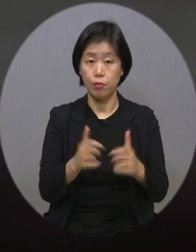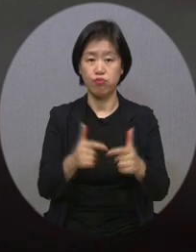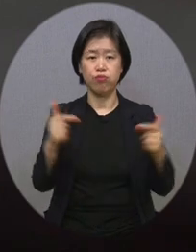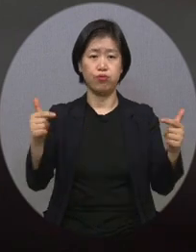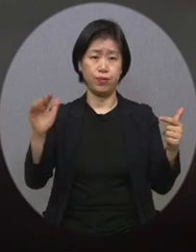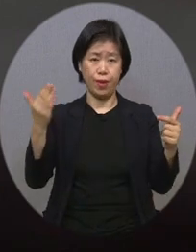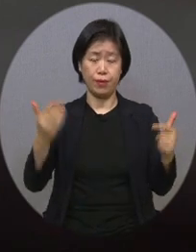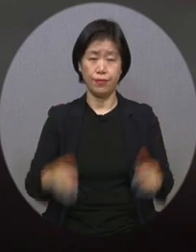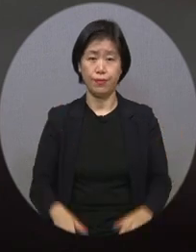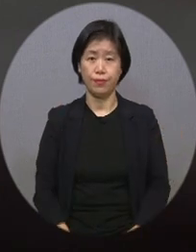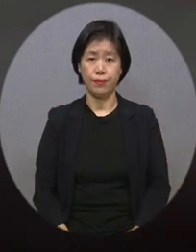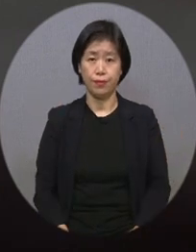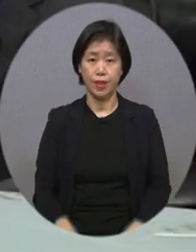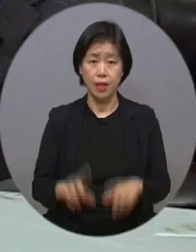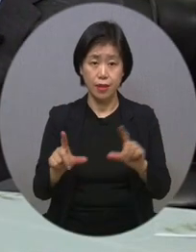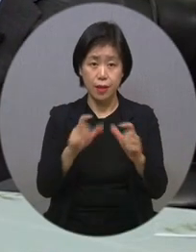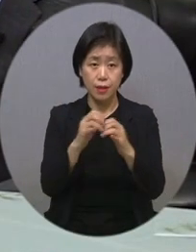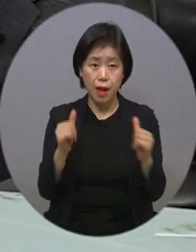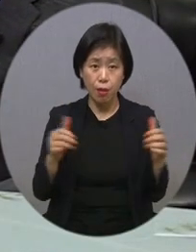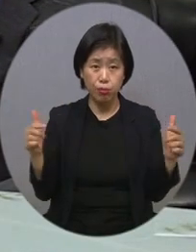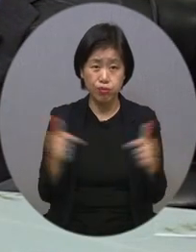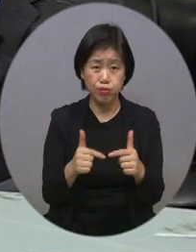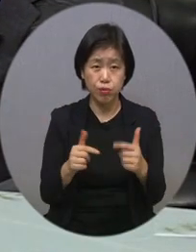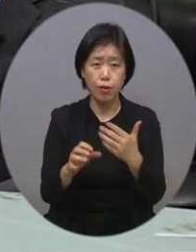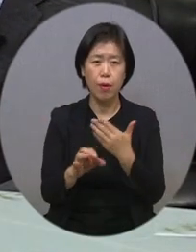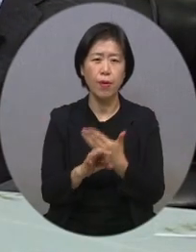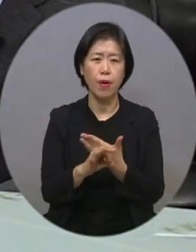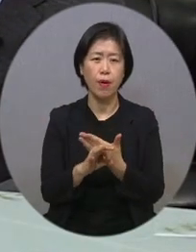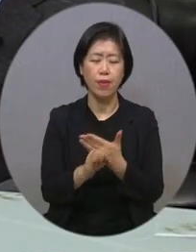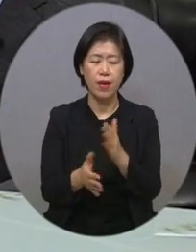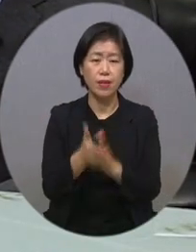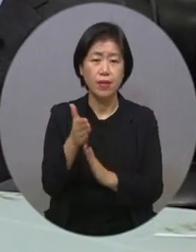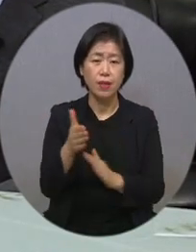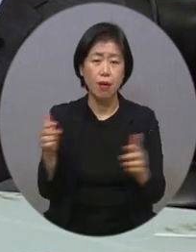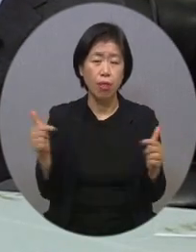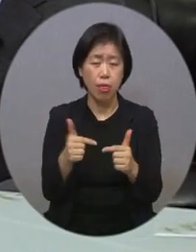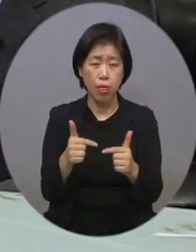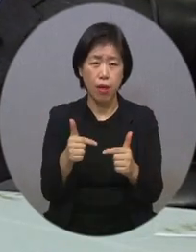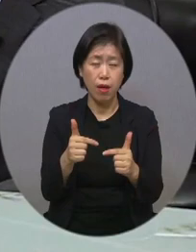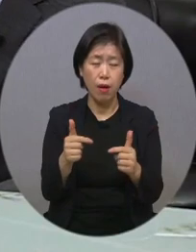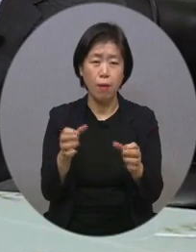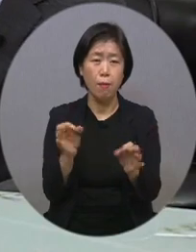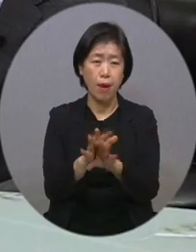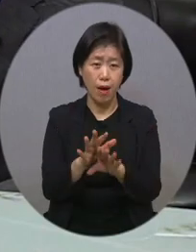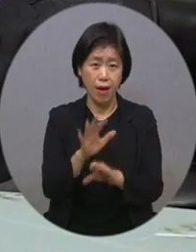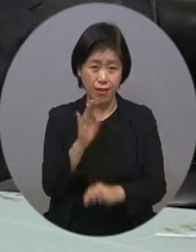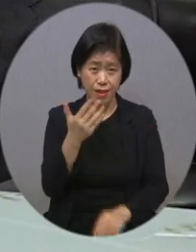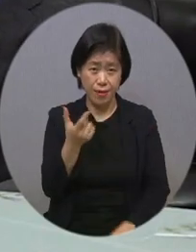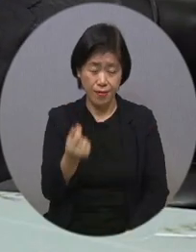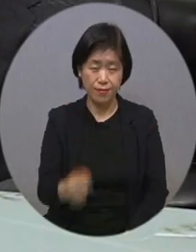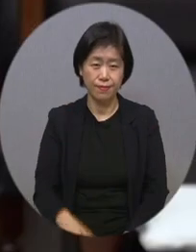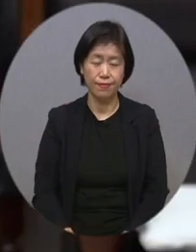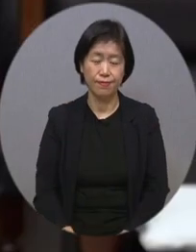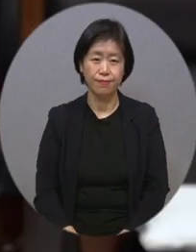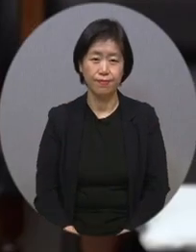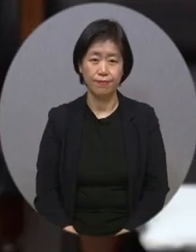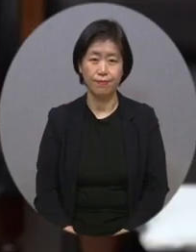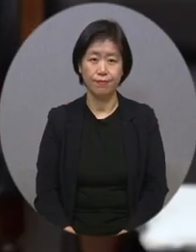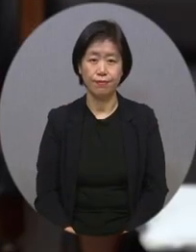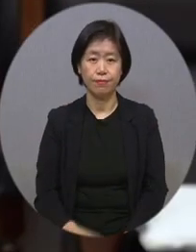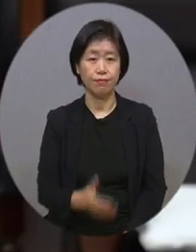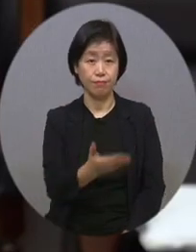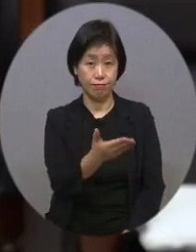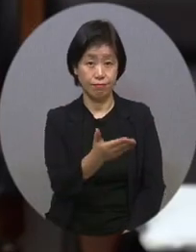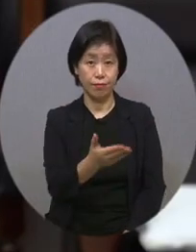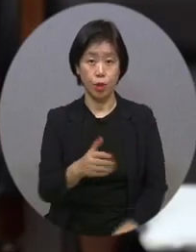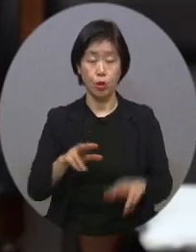없으면은 군산은 소멸될 수밖에 없잖아요. 네네. 그래서 그런 계획을 가지고 있습니다. 네. 아니 시장님하고 지금